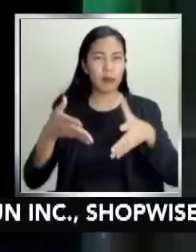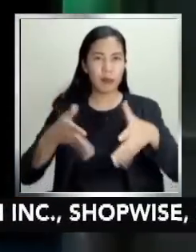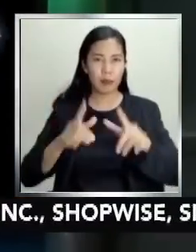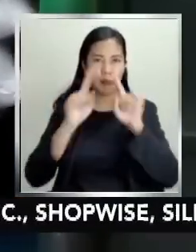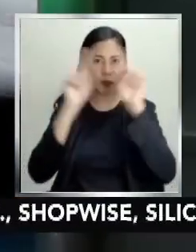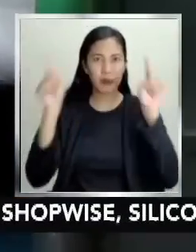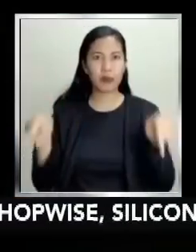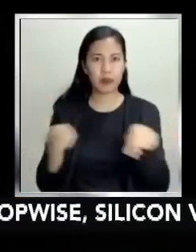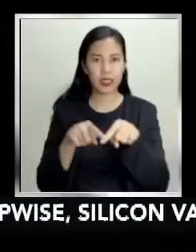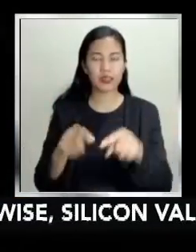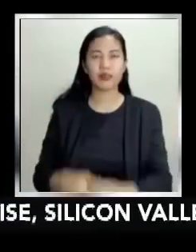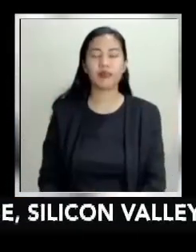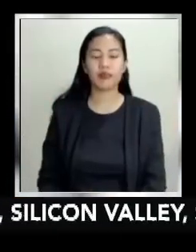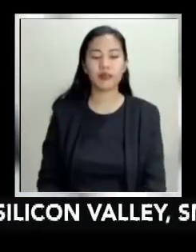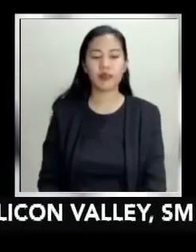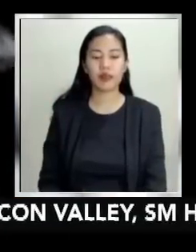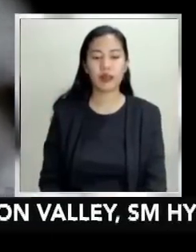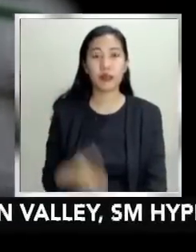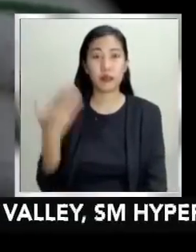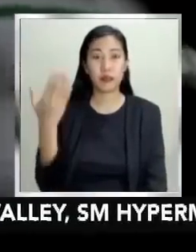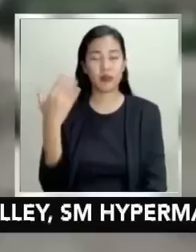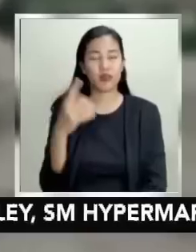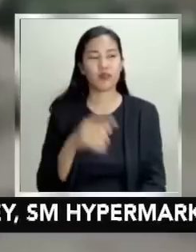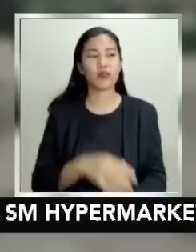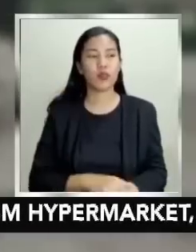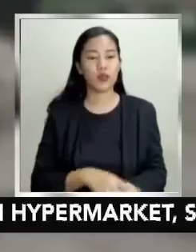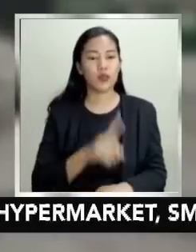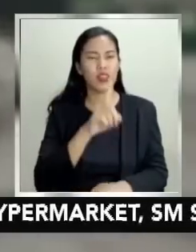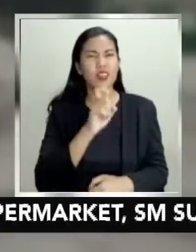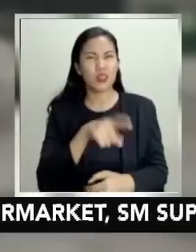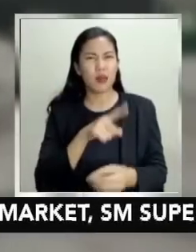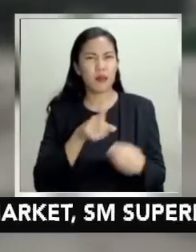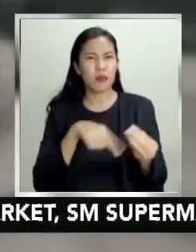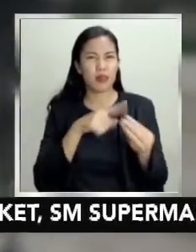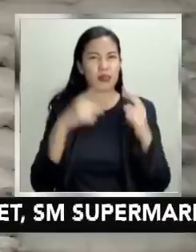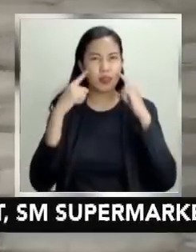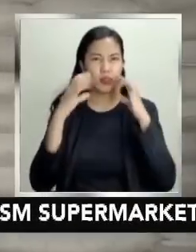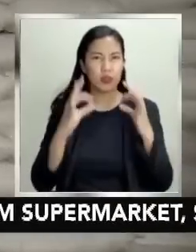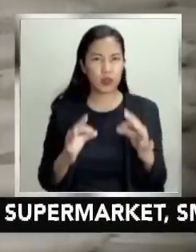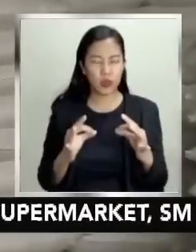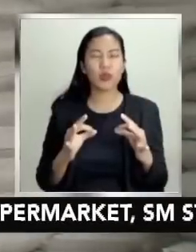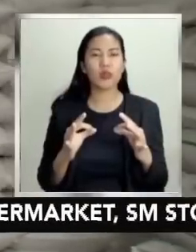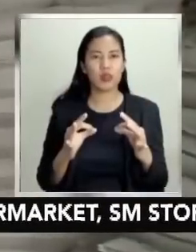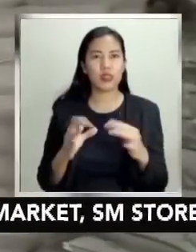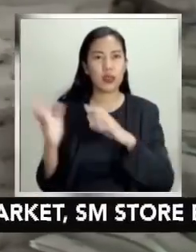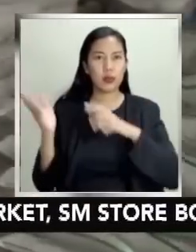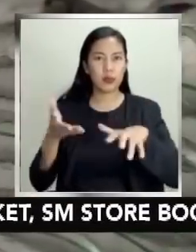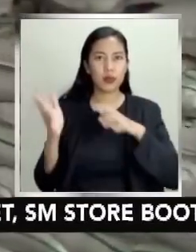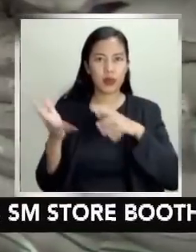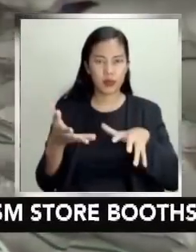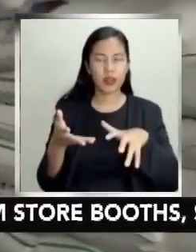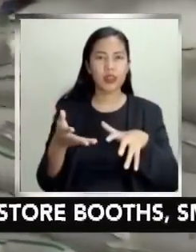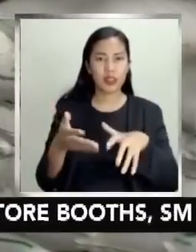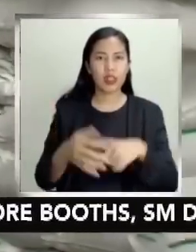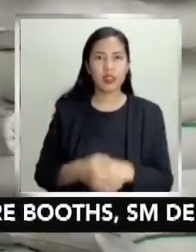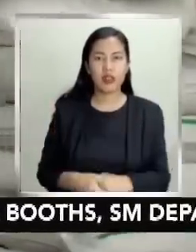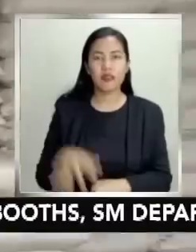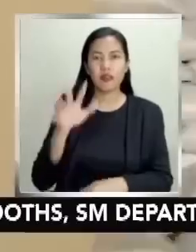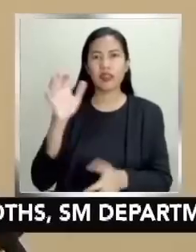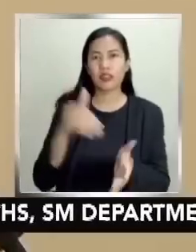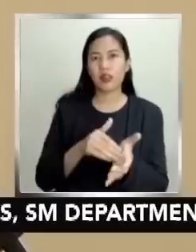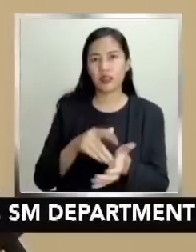Minsan ang na-question ang legalidad ng pag-aproba niya sa pag-import ng halos kalahating milyong metriko tonelada ng asukal. Sa kabila